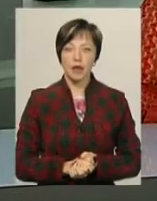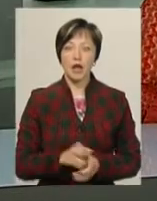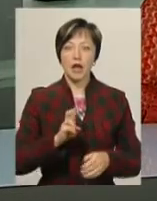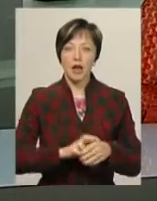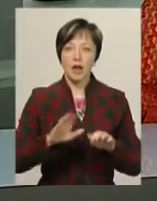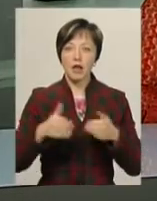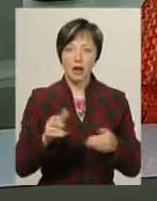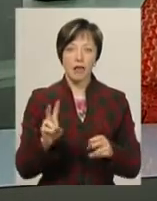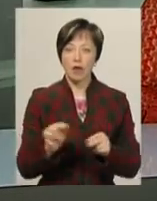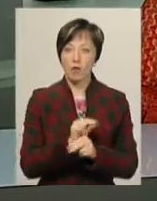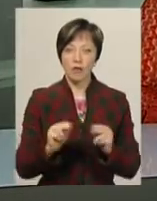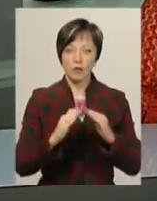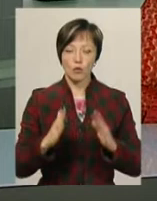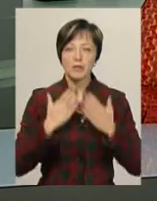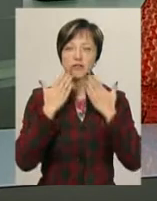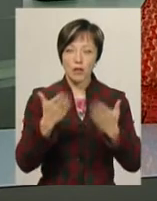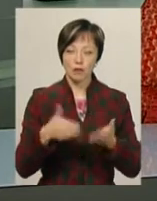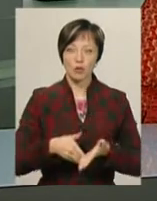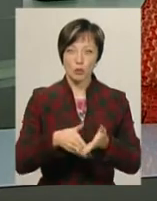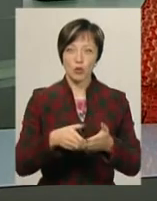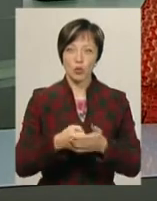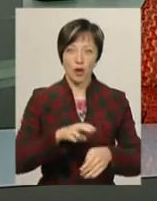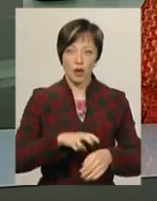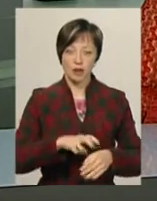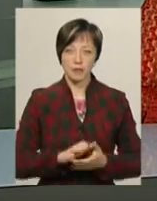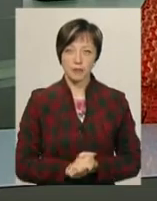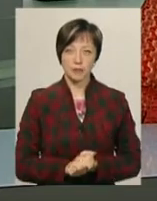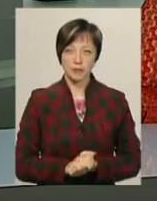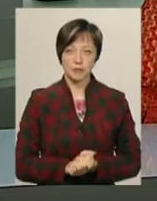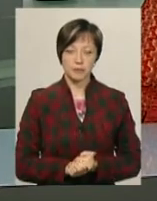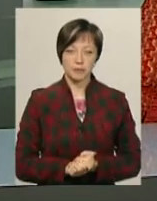Лікарі радять не лікуватися вдома, а звертатися по допомогу до медиків.